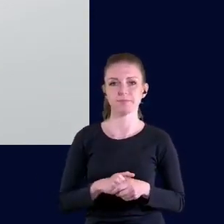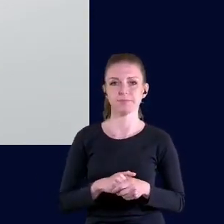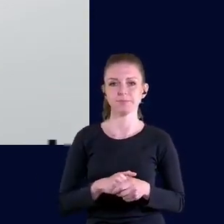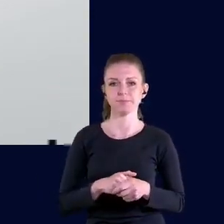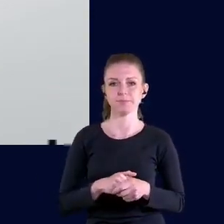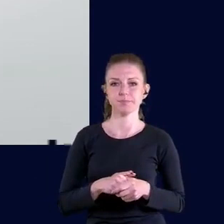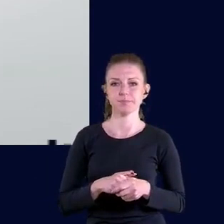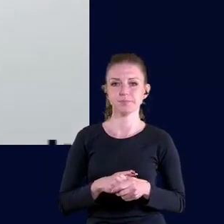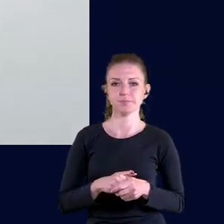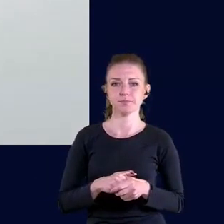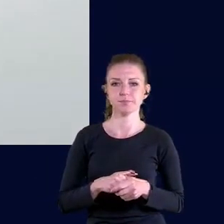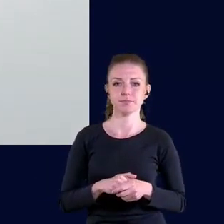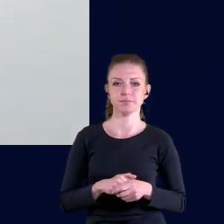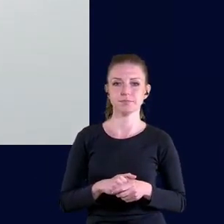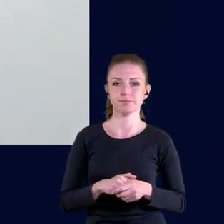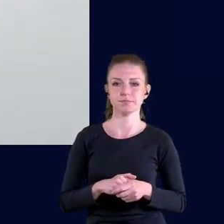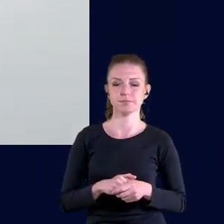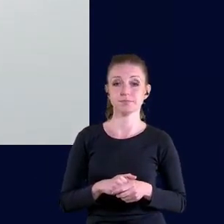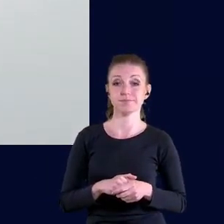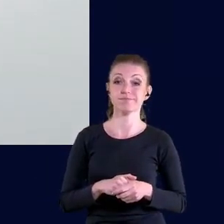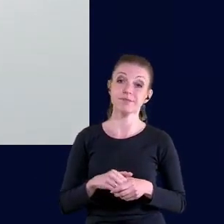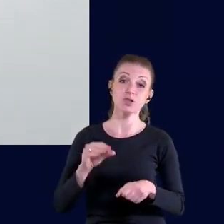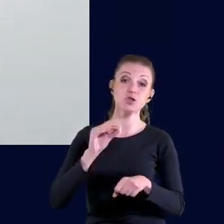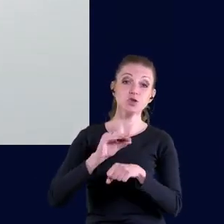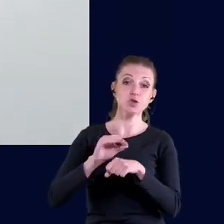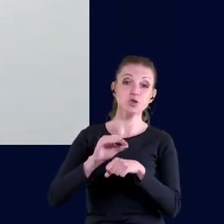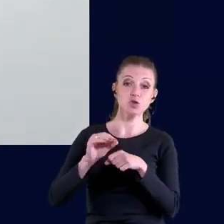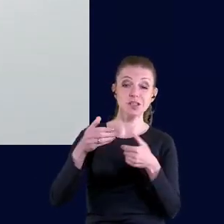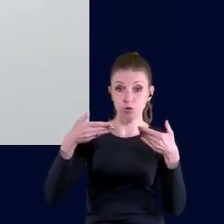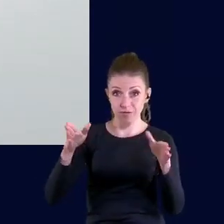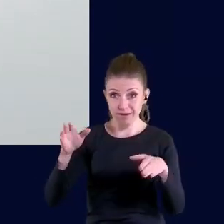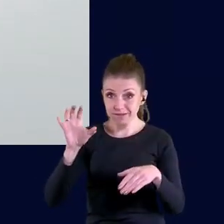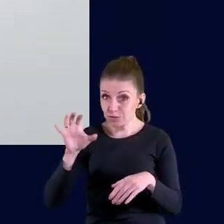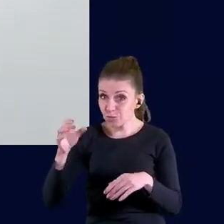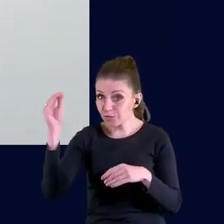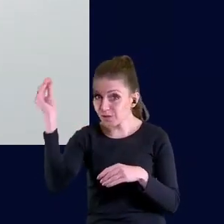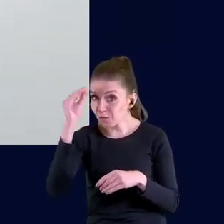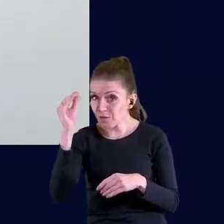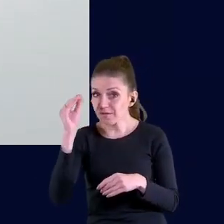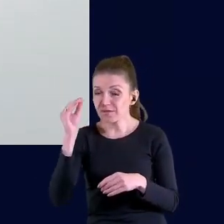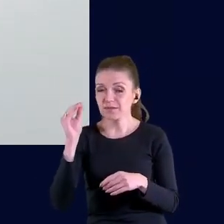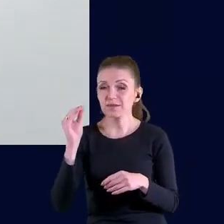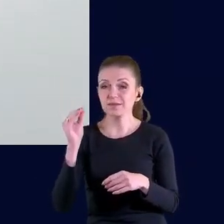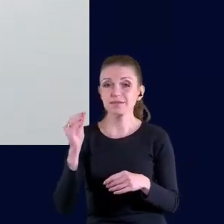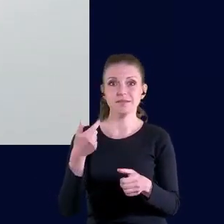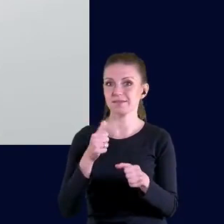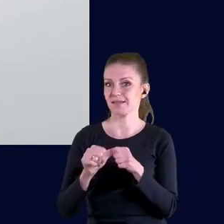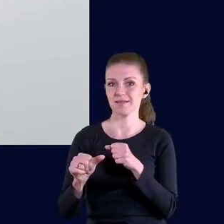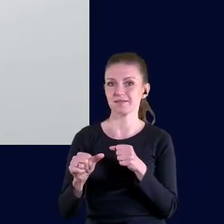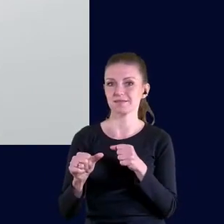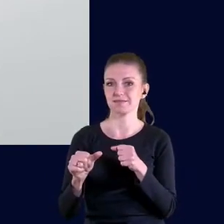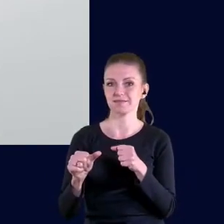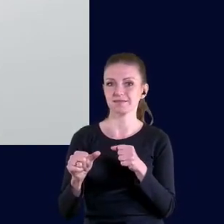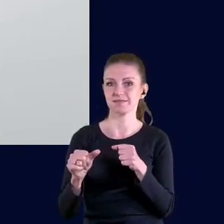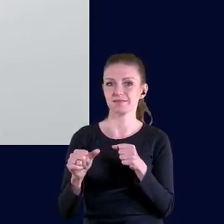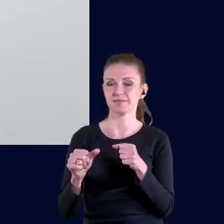ta informacja ponieważ szkolenia z otwartych zasobów naukowych nie są szkolenie